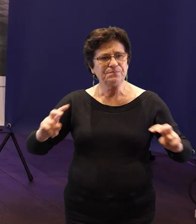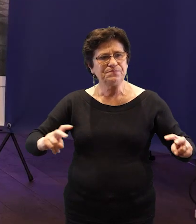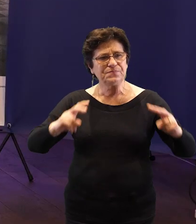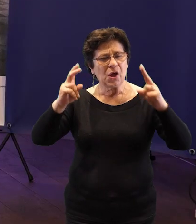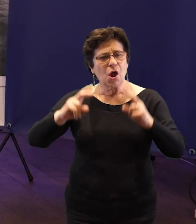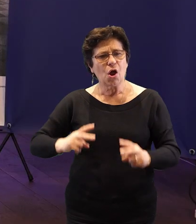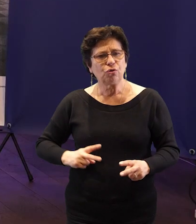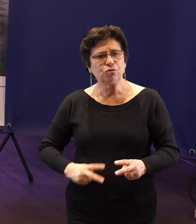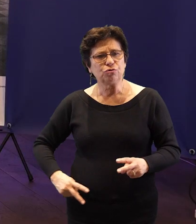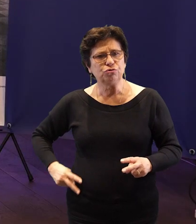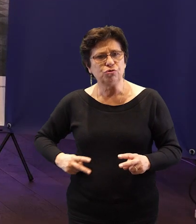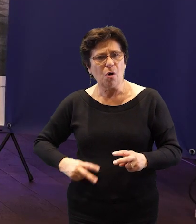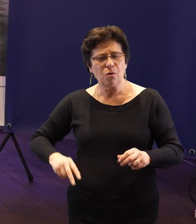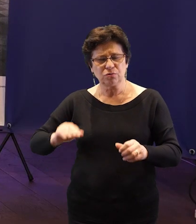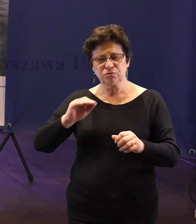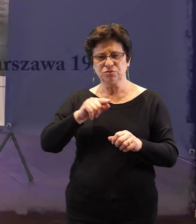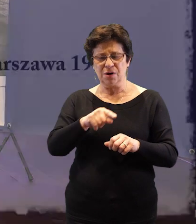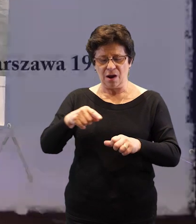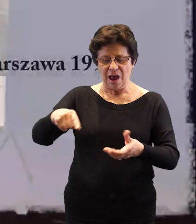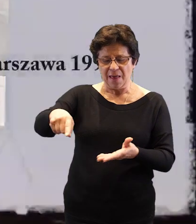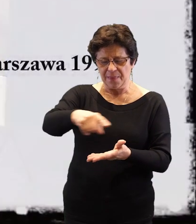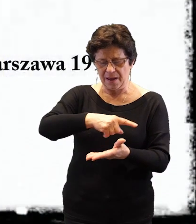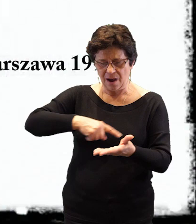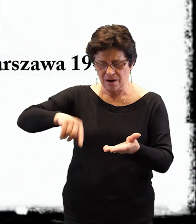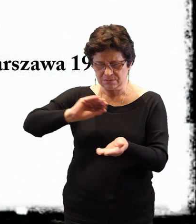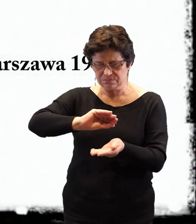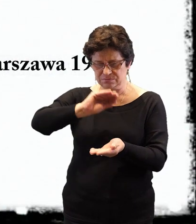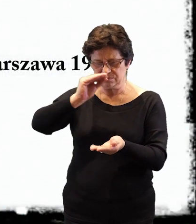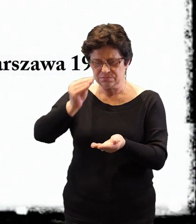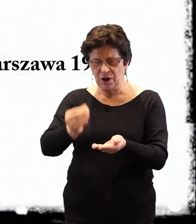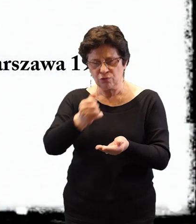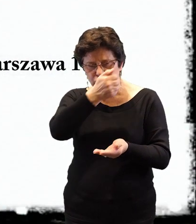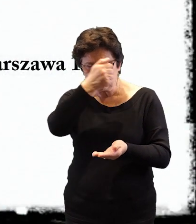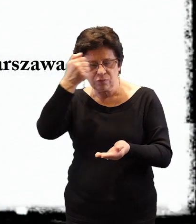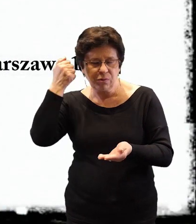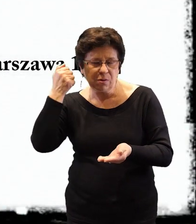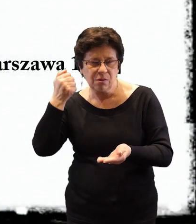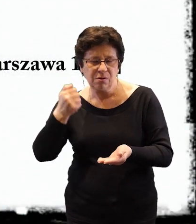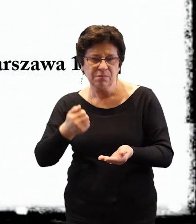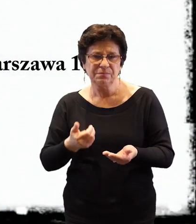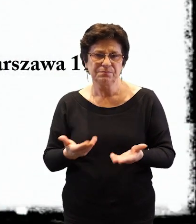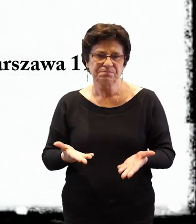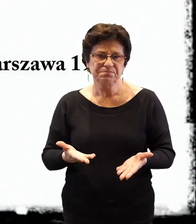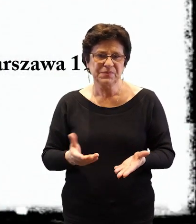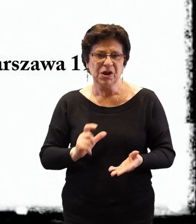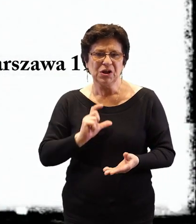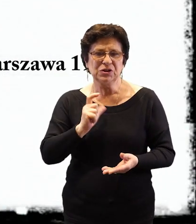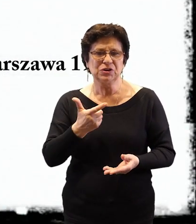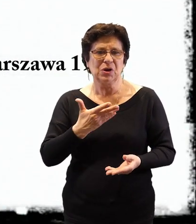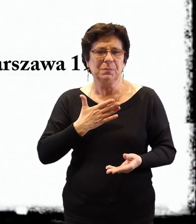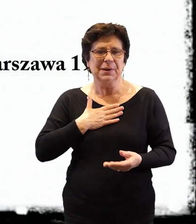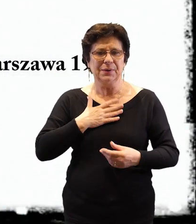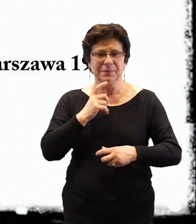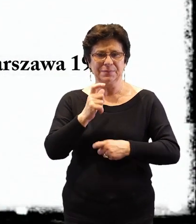szklaną kabiną, z poruszającym się wokół niej pionowo pierścieniem. No i co to ja miałem zrobić z